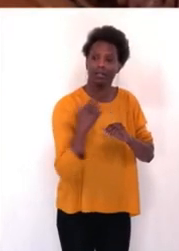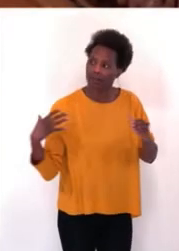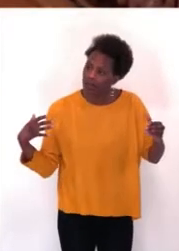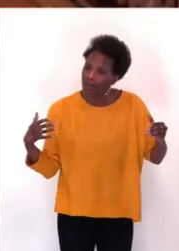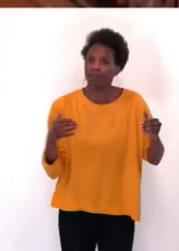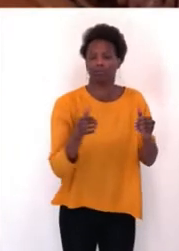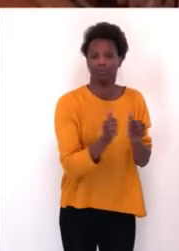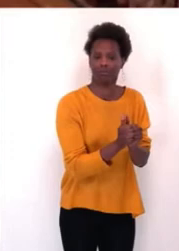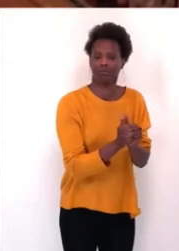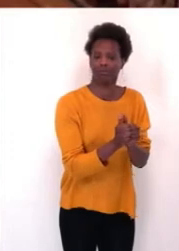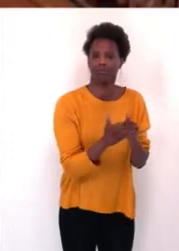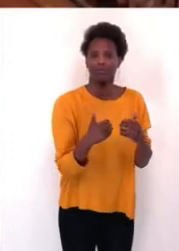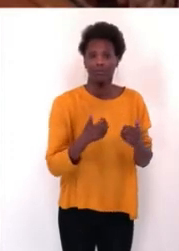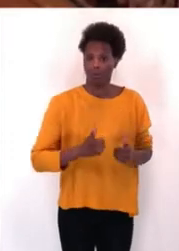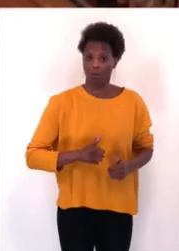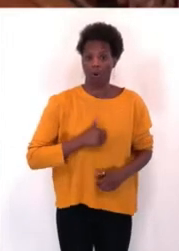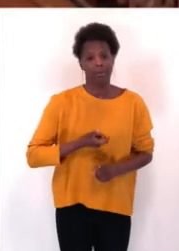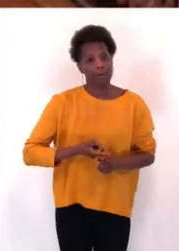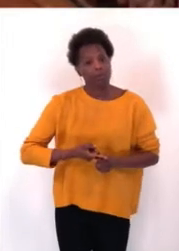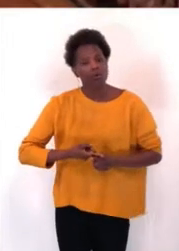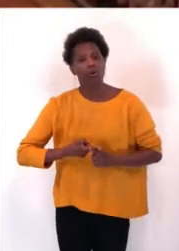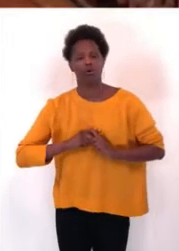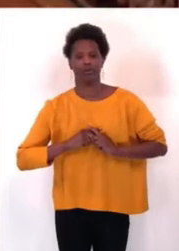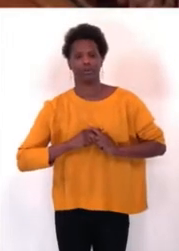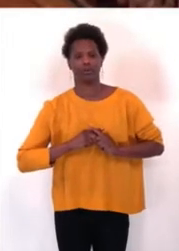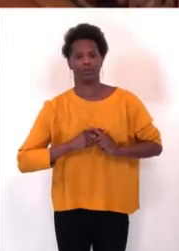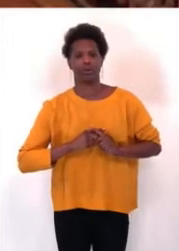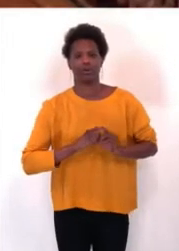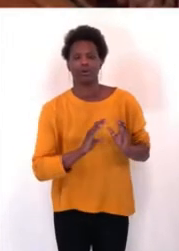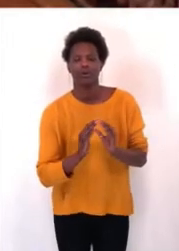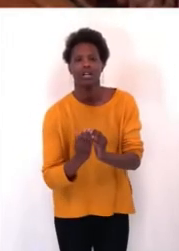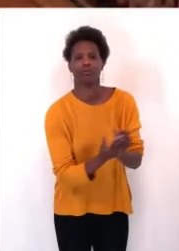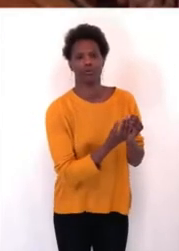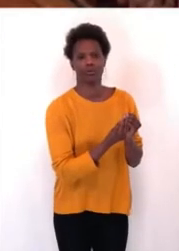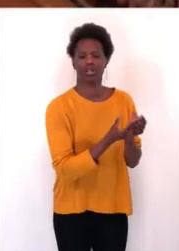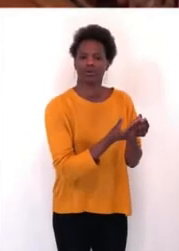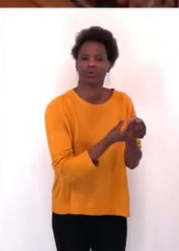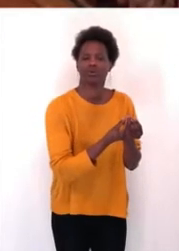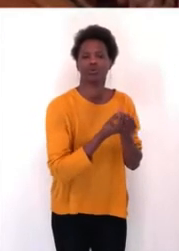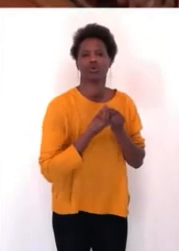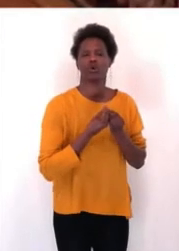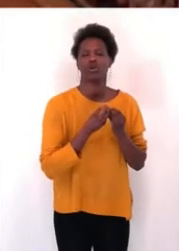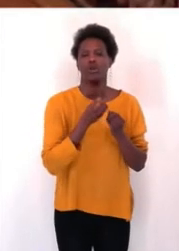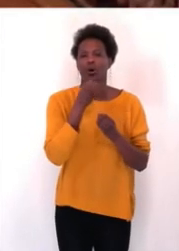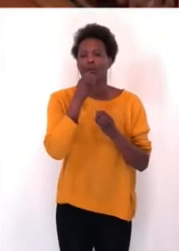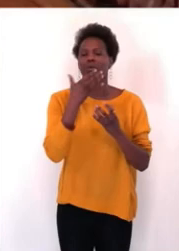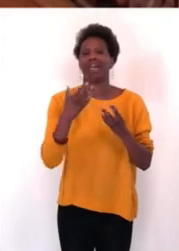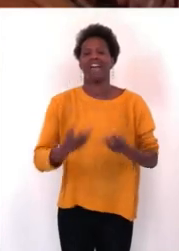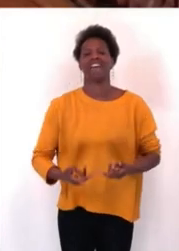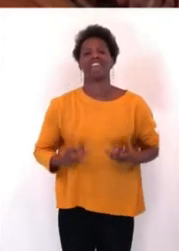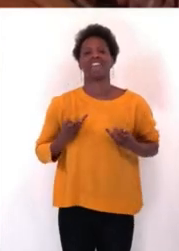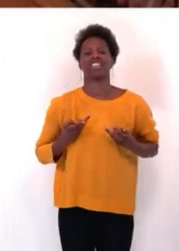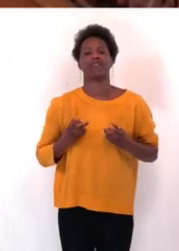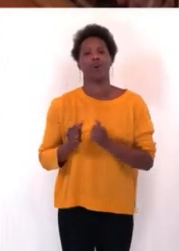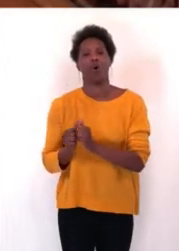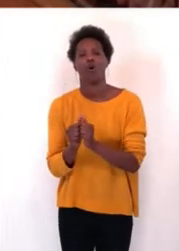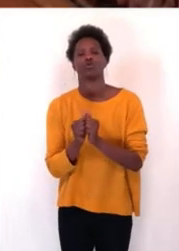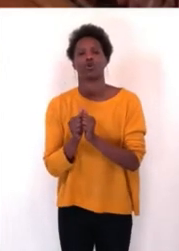un bien vivre ensemble et faire société ensemble. Soyez-en